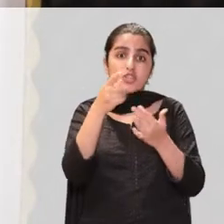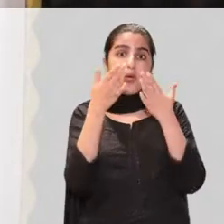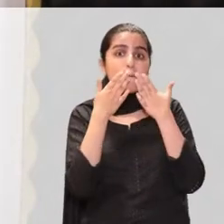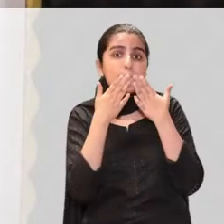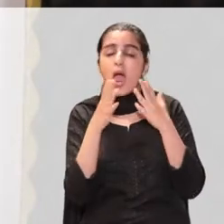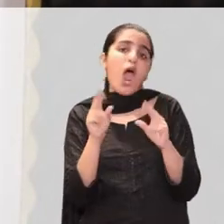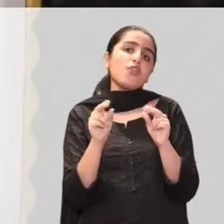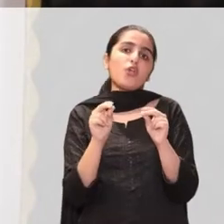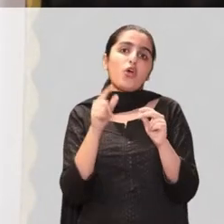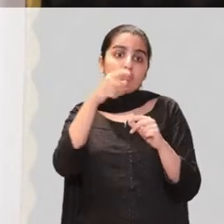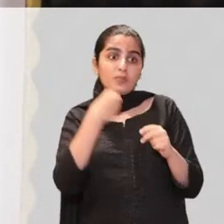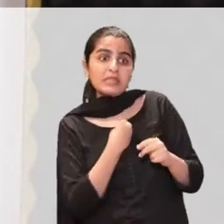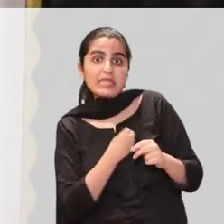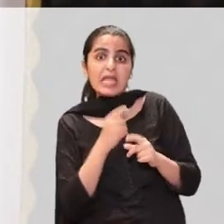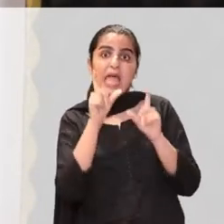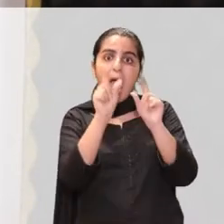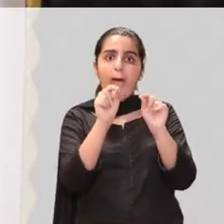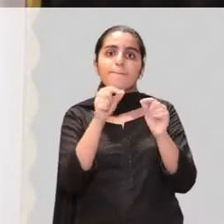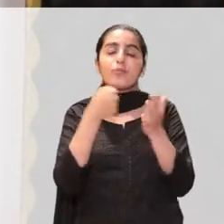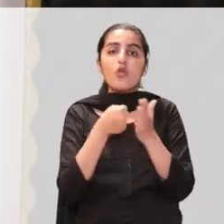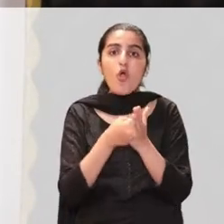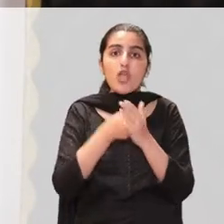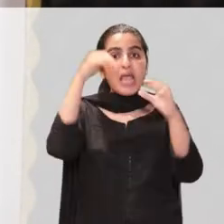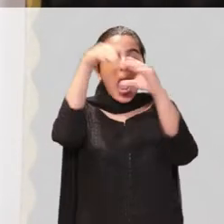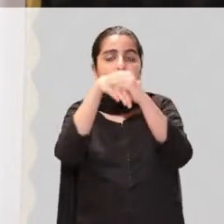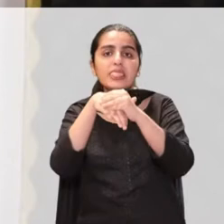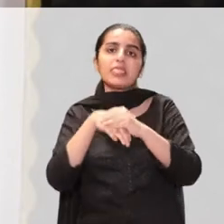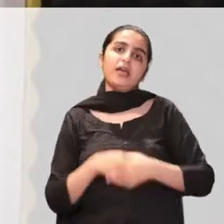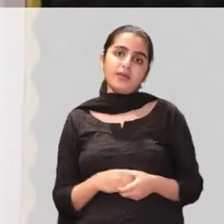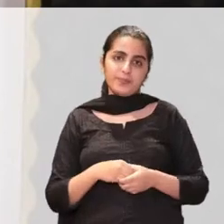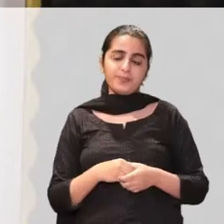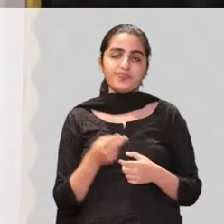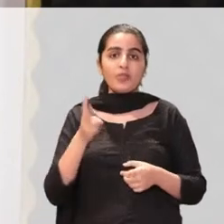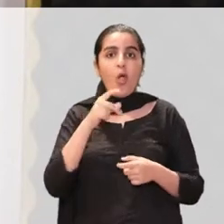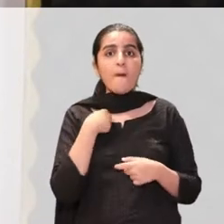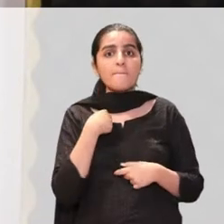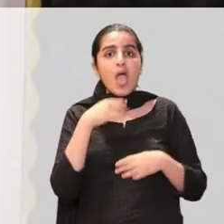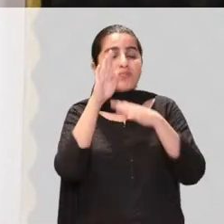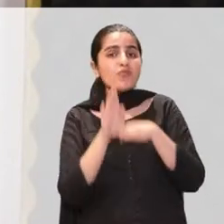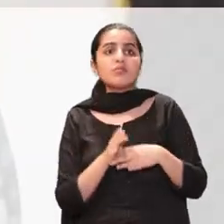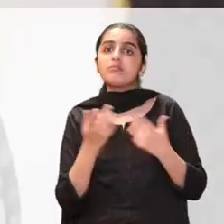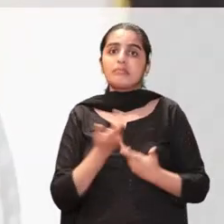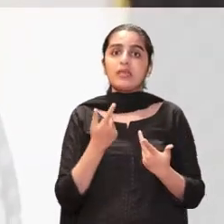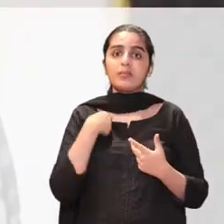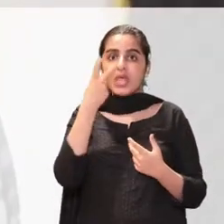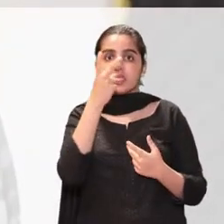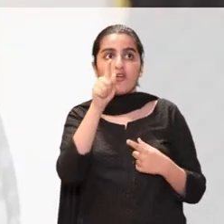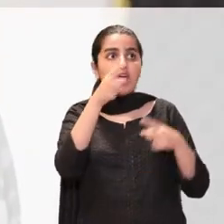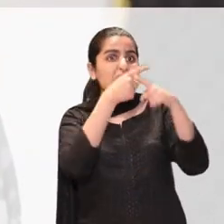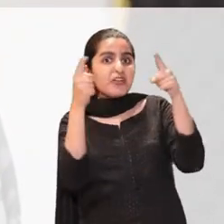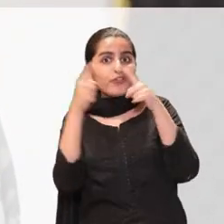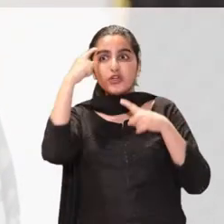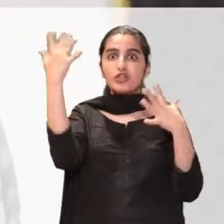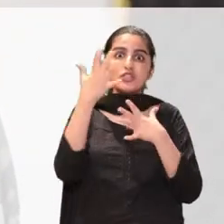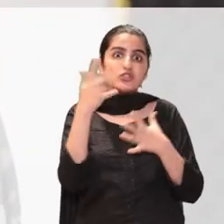कर्मा की कहानी सुनाएं कि आपने कभी अच्छा या बुरा किया हुआ आपको भी सलाम लो यह आपके सामने कोई ऐसा एग्जांपल वाओ सब बहुत फनी